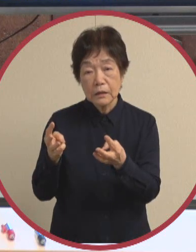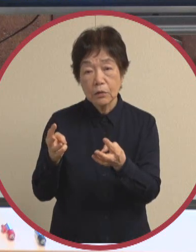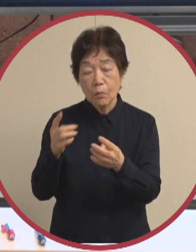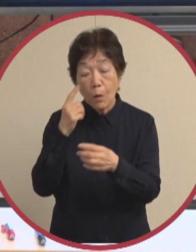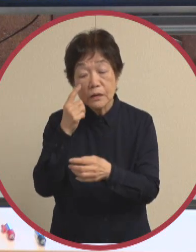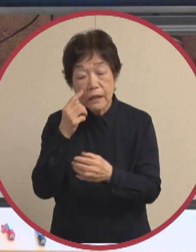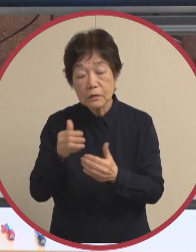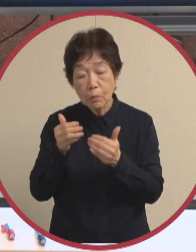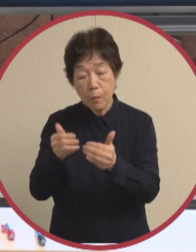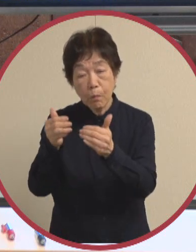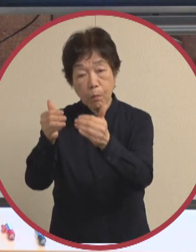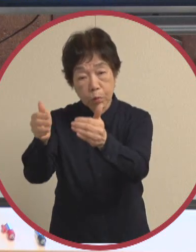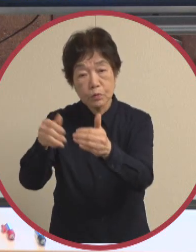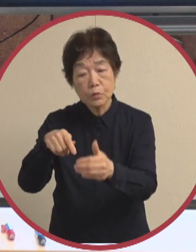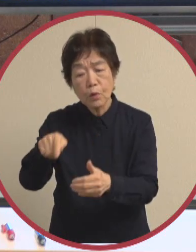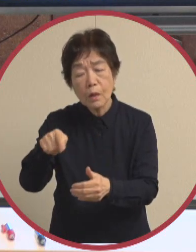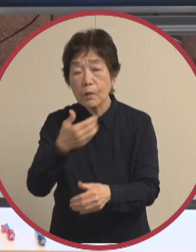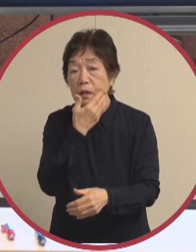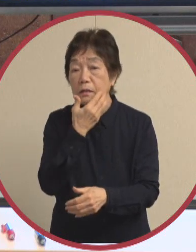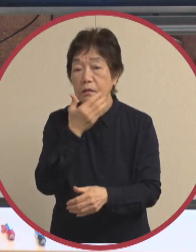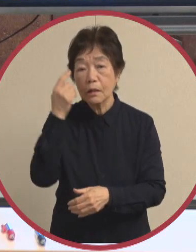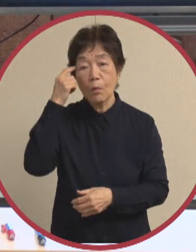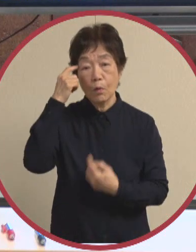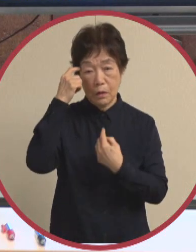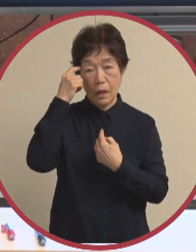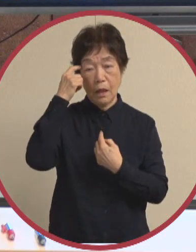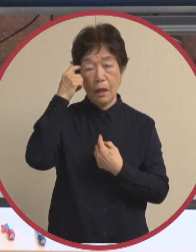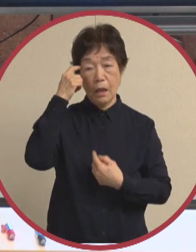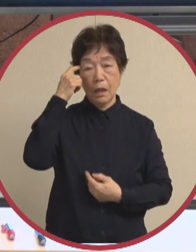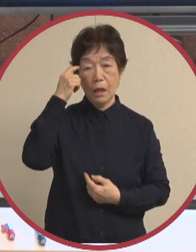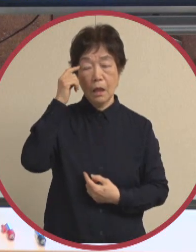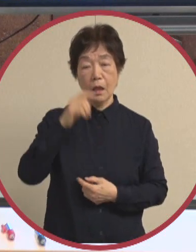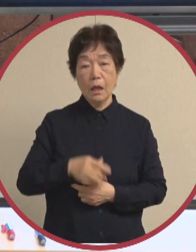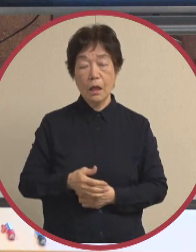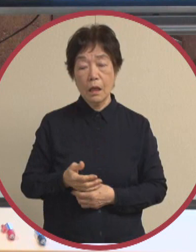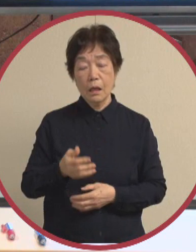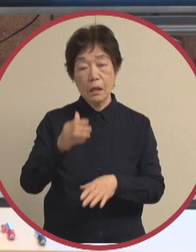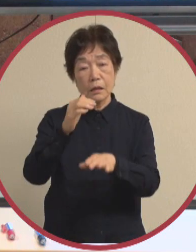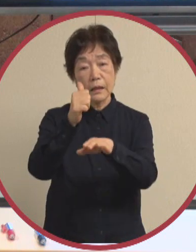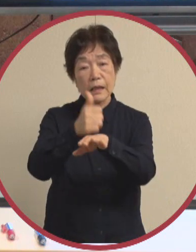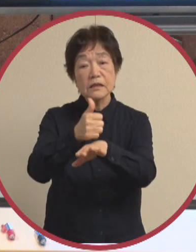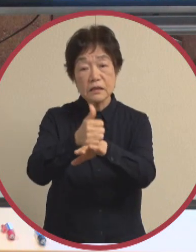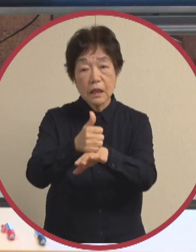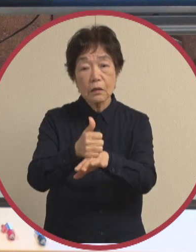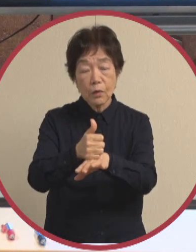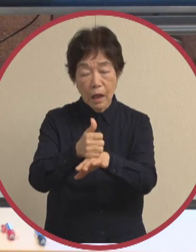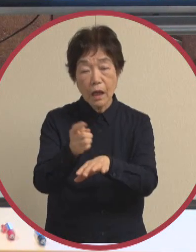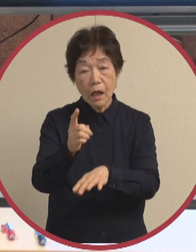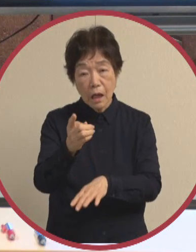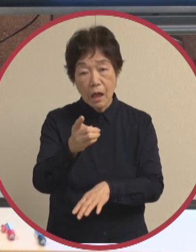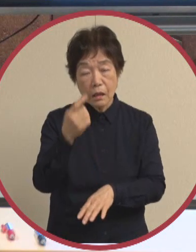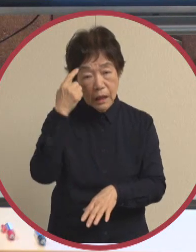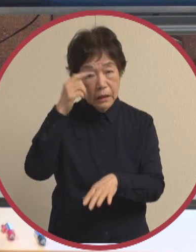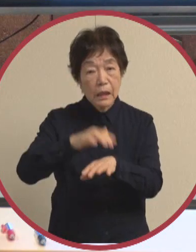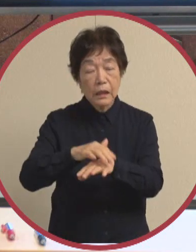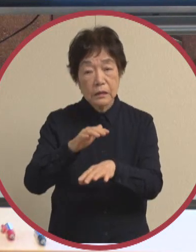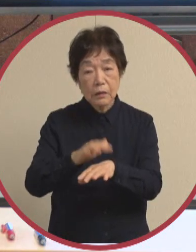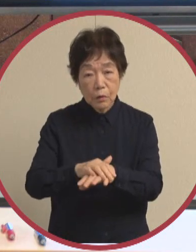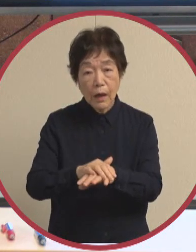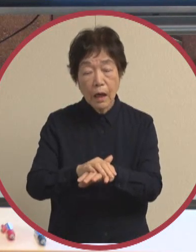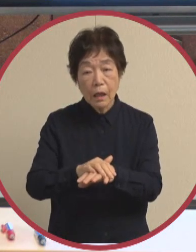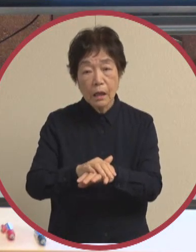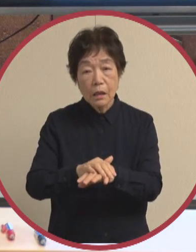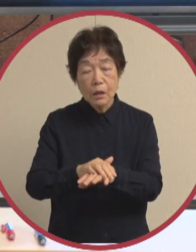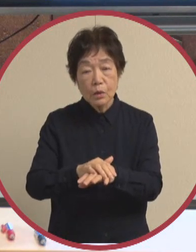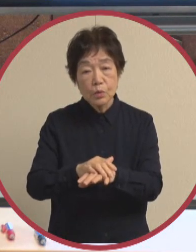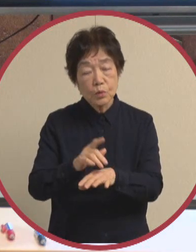場合があるのではないかなというふうに考えたりもしたんですけれども、あくまでも知事はこの39ページにあるような判断基準を持って